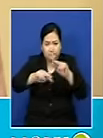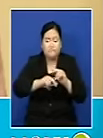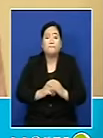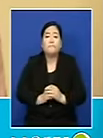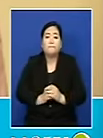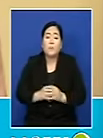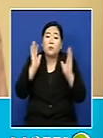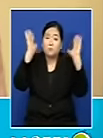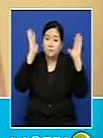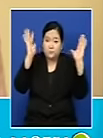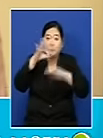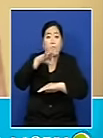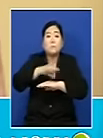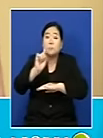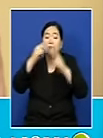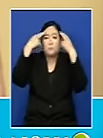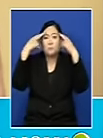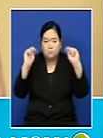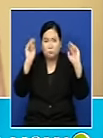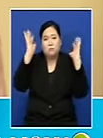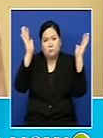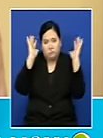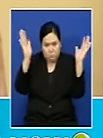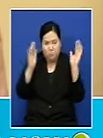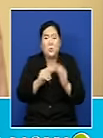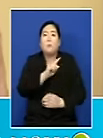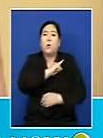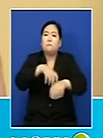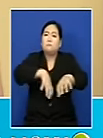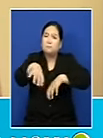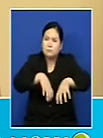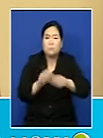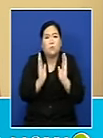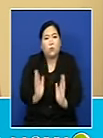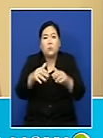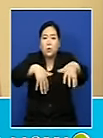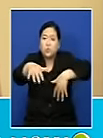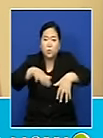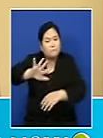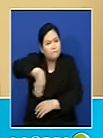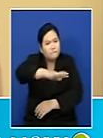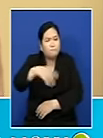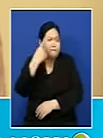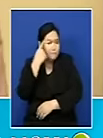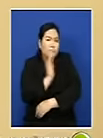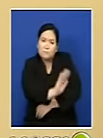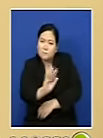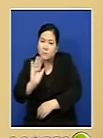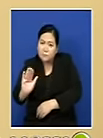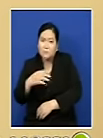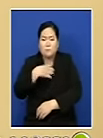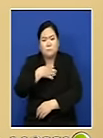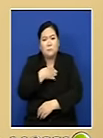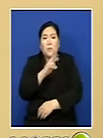มนตรีพูดถึงการจัดเวทีให้ประชาชนแสดงความคิดเห็นเกี่ยวกับร่างรัฐธรรมนูญอย่างกว้างขว